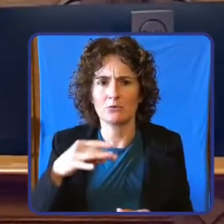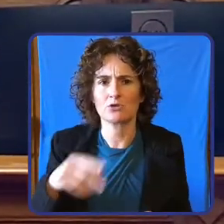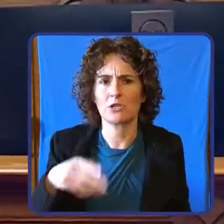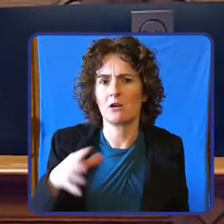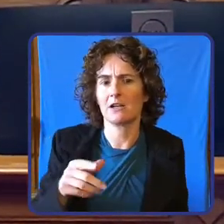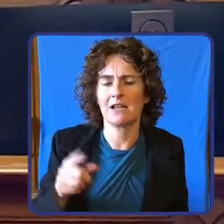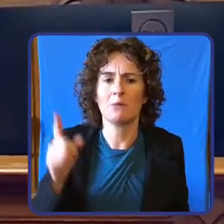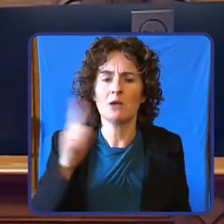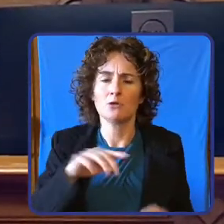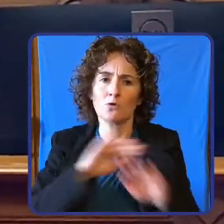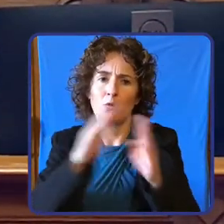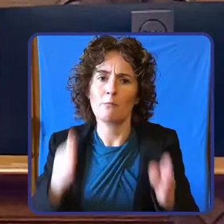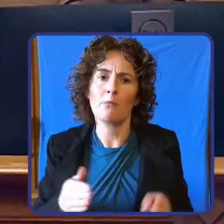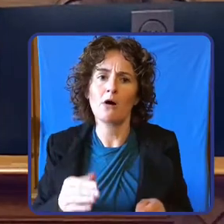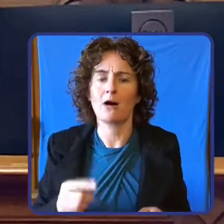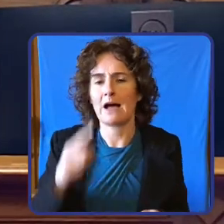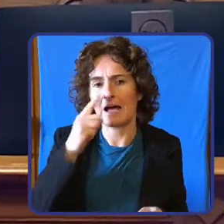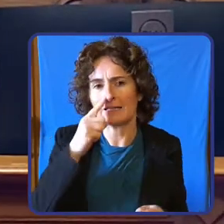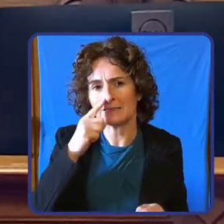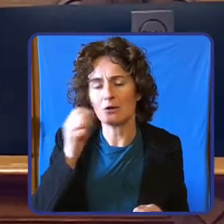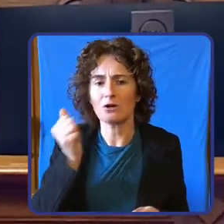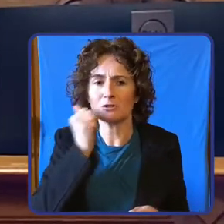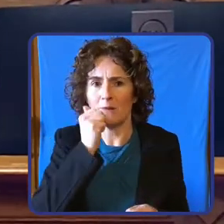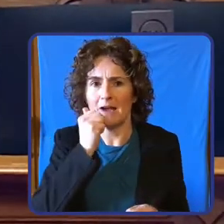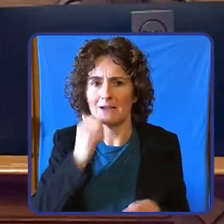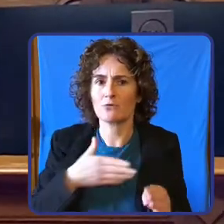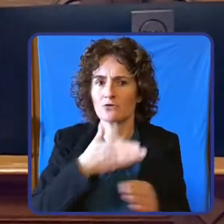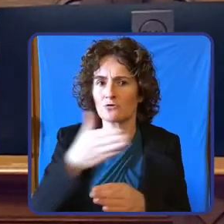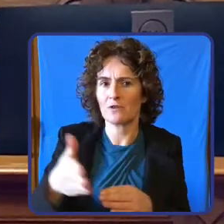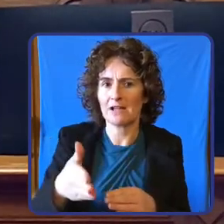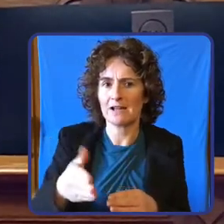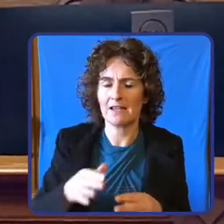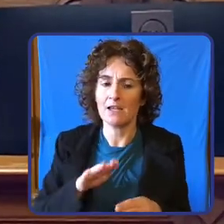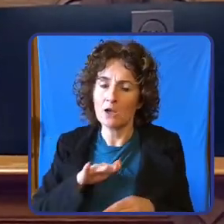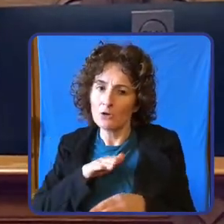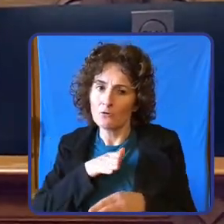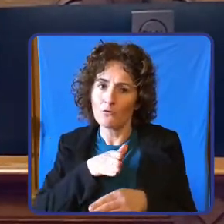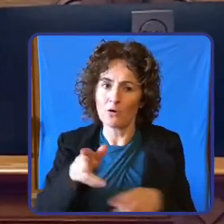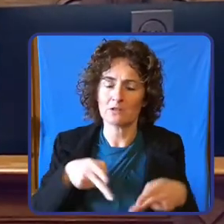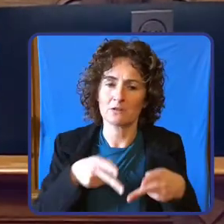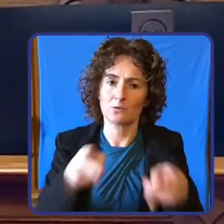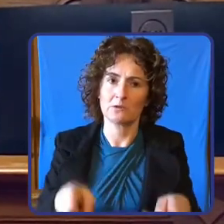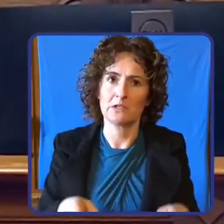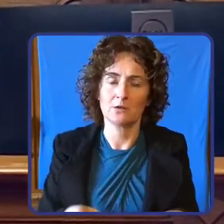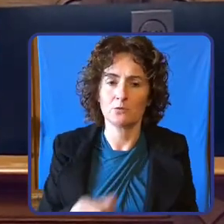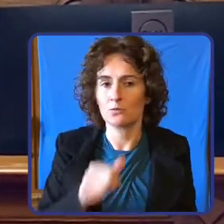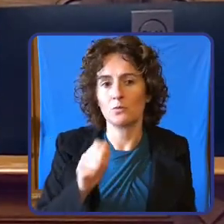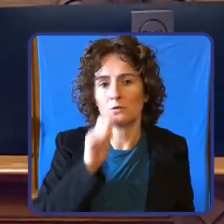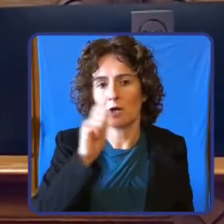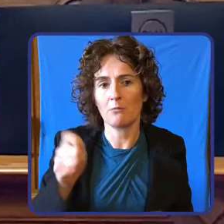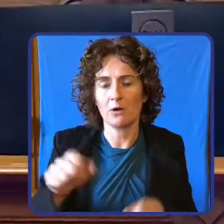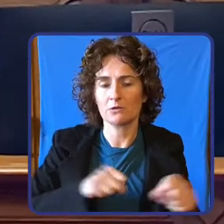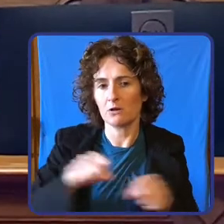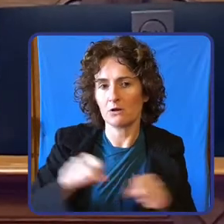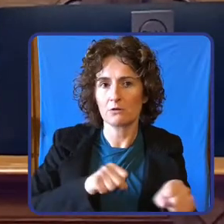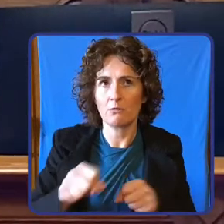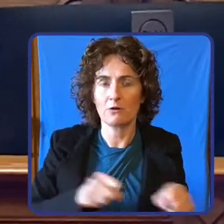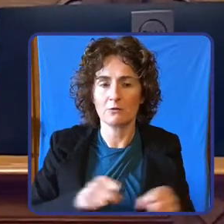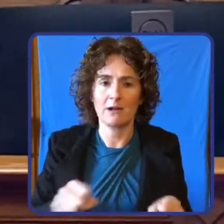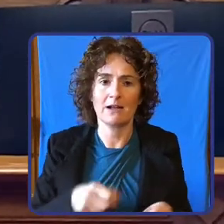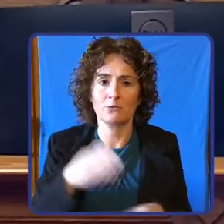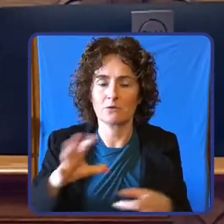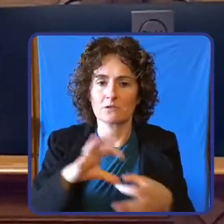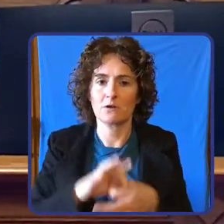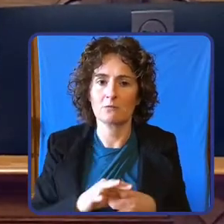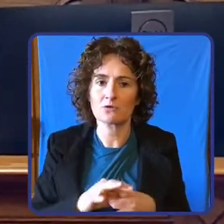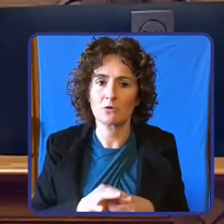Nagymágocs irányába folytatja ezt az utat, nagyon fogunk örülni neki. A magyar kormányhoz tartozik a Modern Városok program,